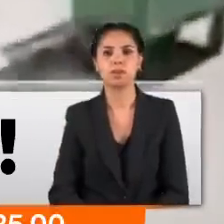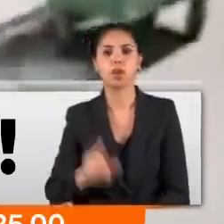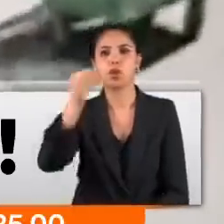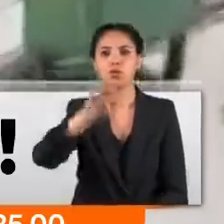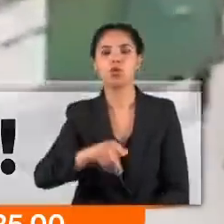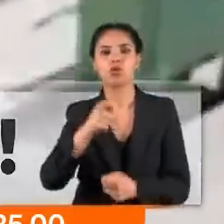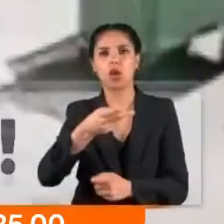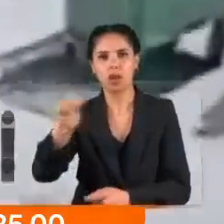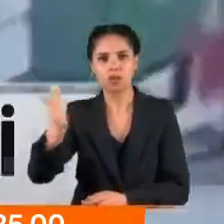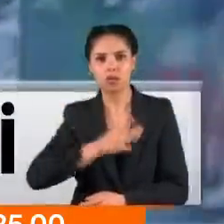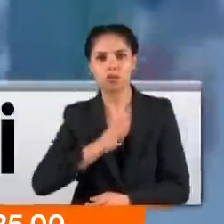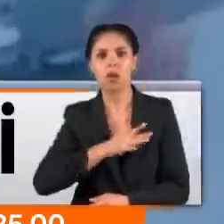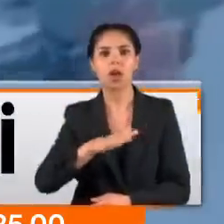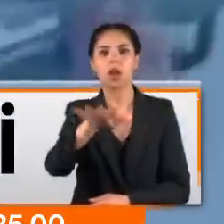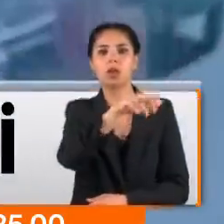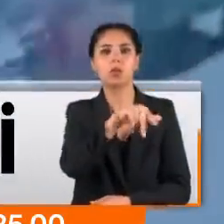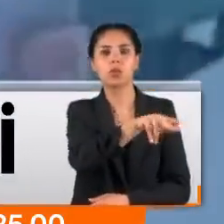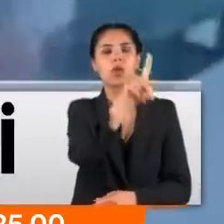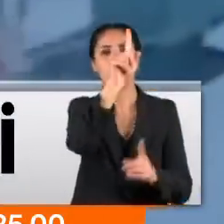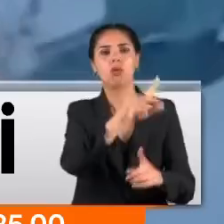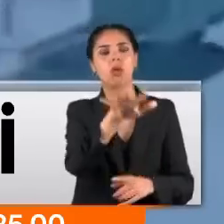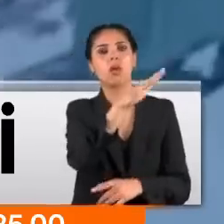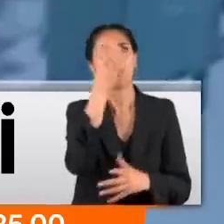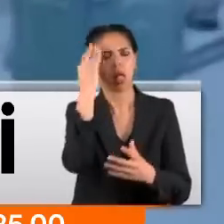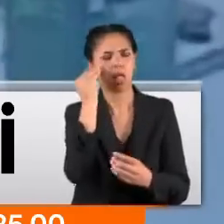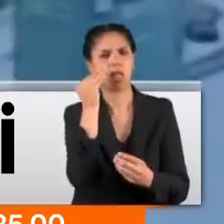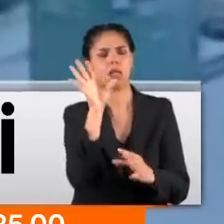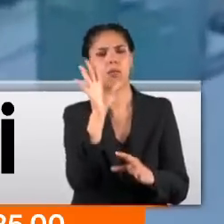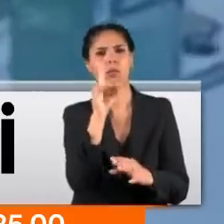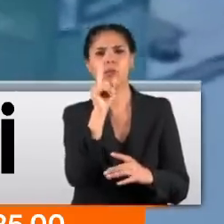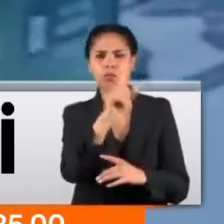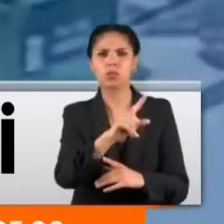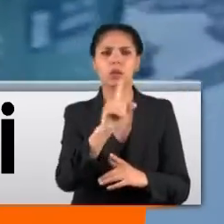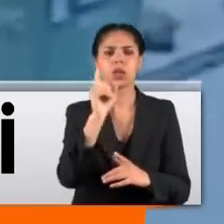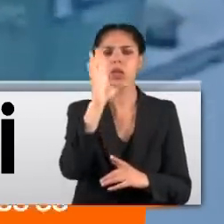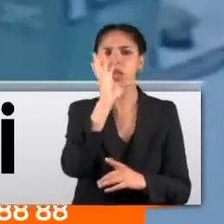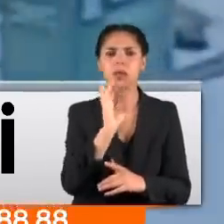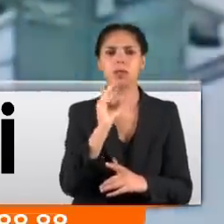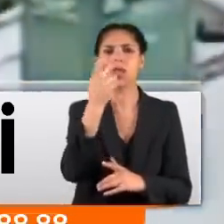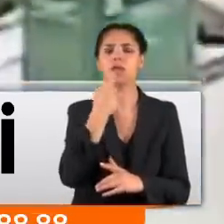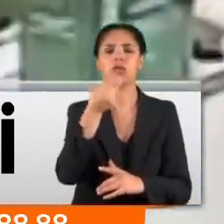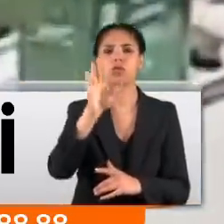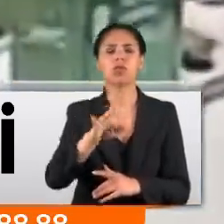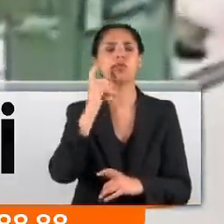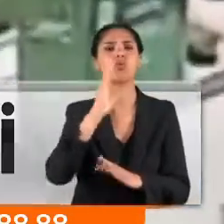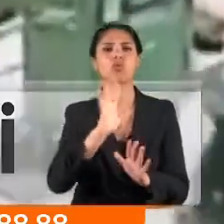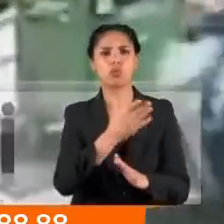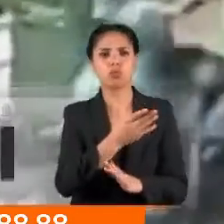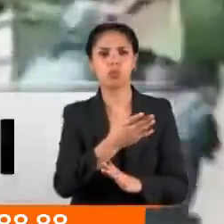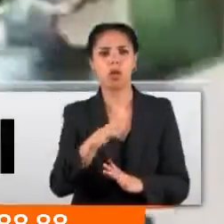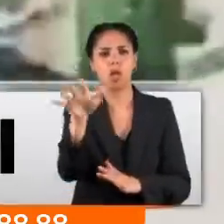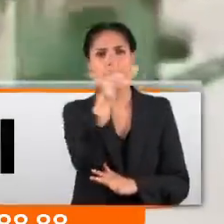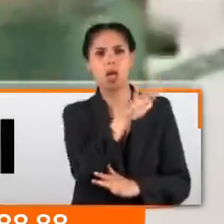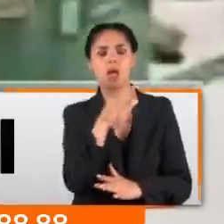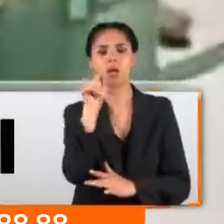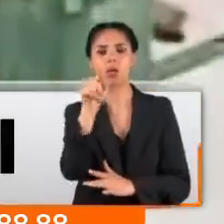kaçırılmaya çalışırken yanından geçenler önce olayı anlamaya çalıştı. Kimsenin aklına 7 yaşındaki çocuğun kaçırıldığı gelmedi. Hatta herkes